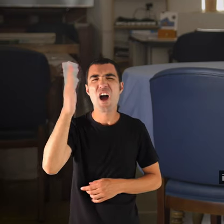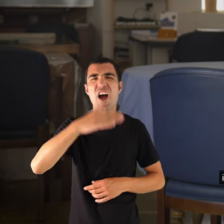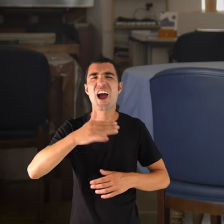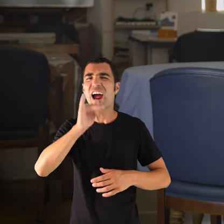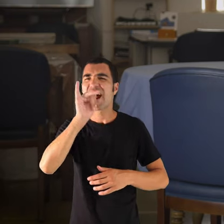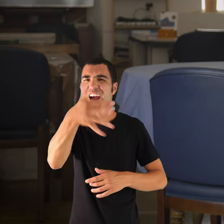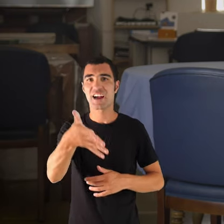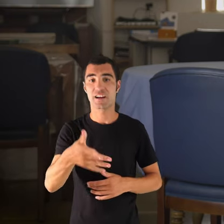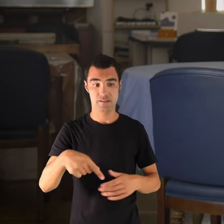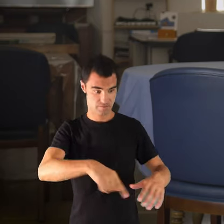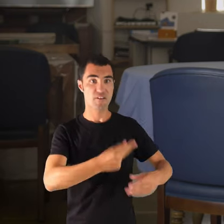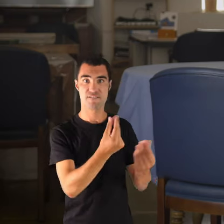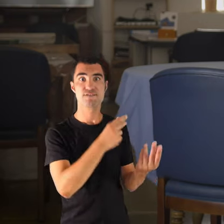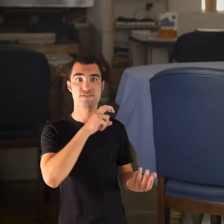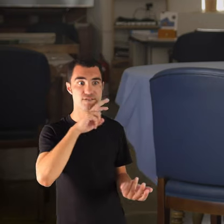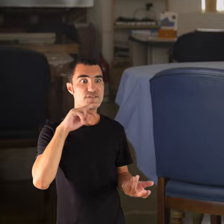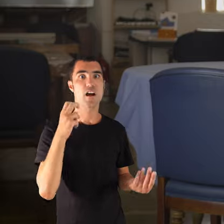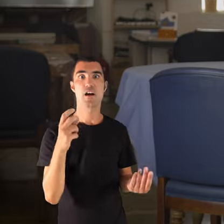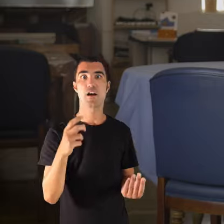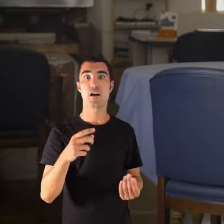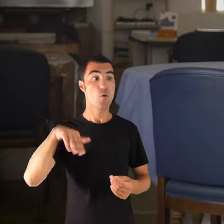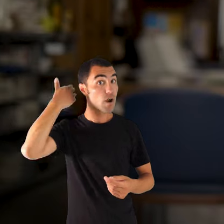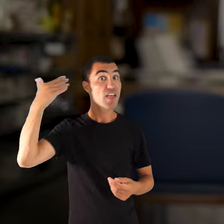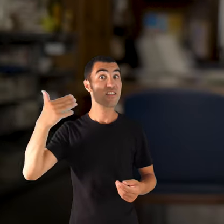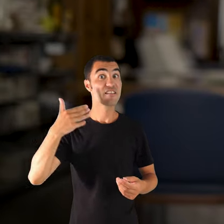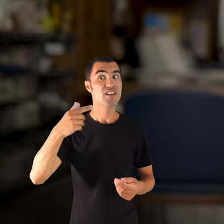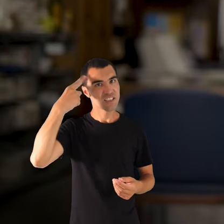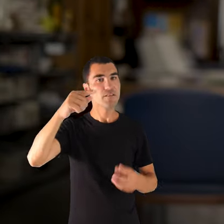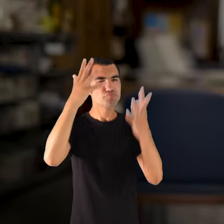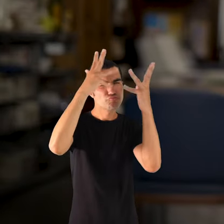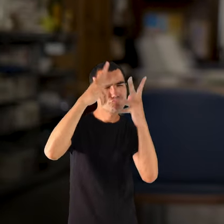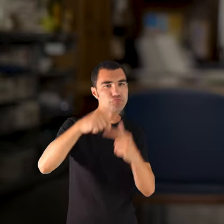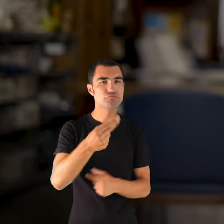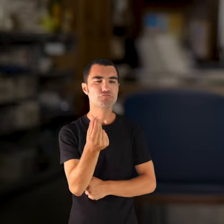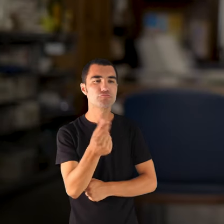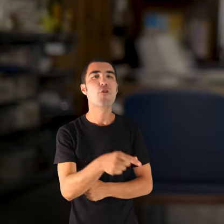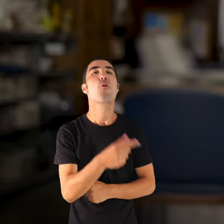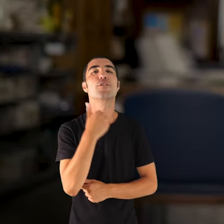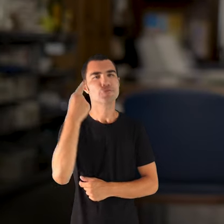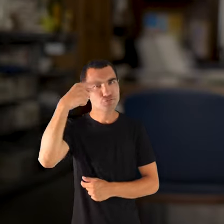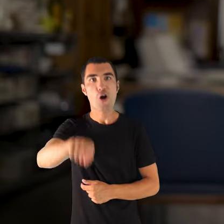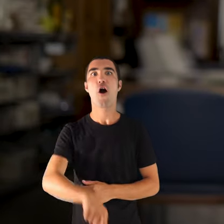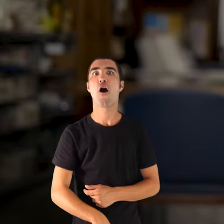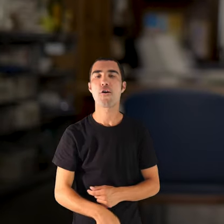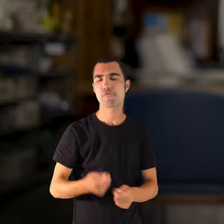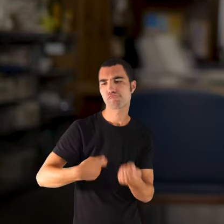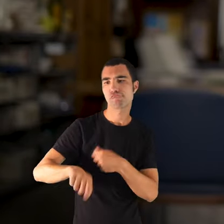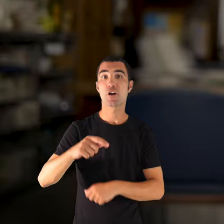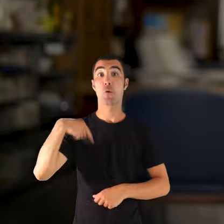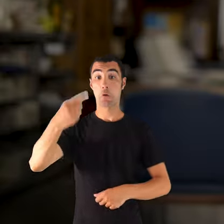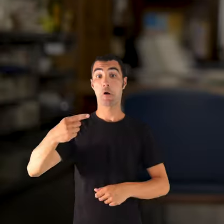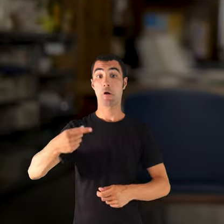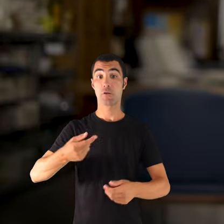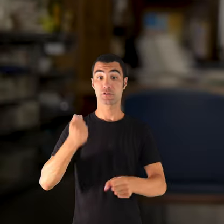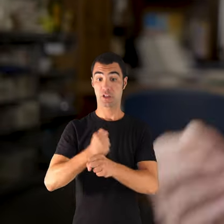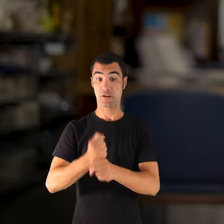això? És a dir, que ja havia fet números del que valia. El lluny on havia tocat la plaja i ja venien el forner d'esport